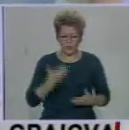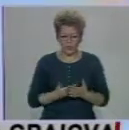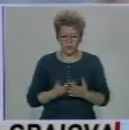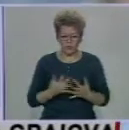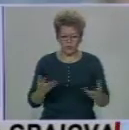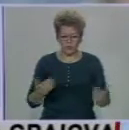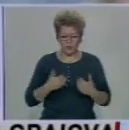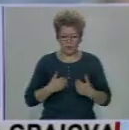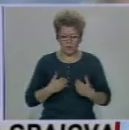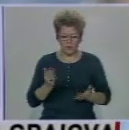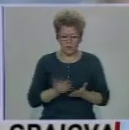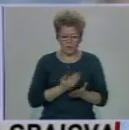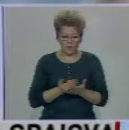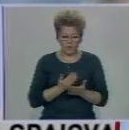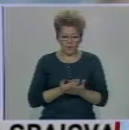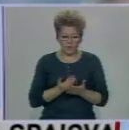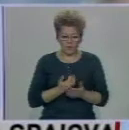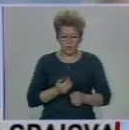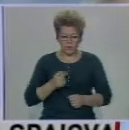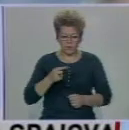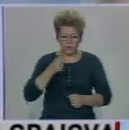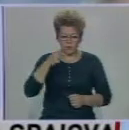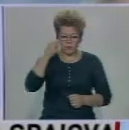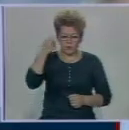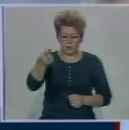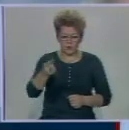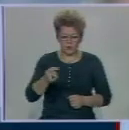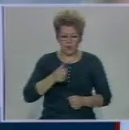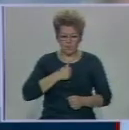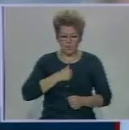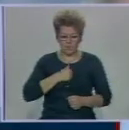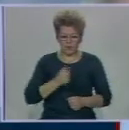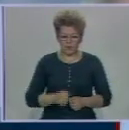noastră. Vă povestesc într-o discuție semi-privată.